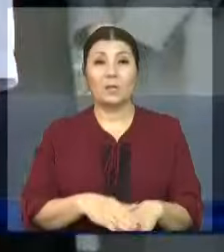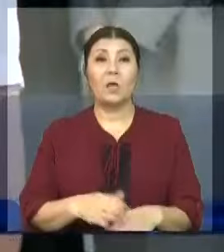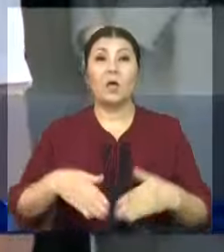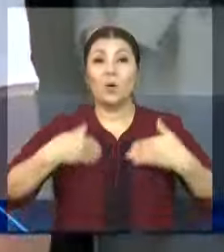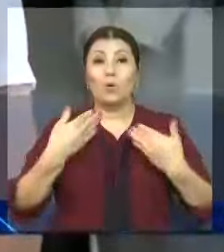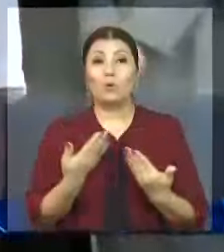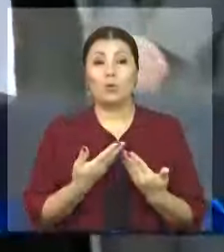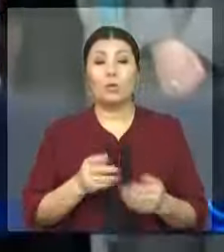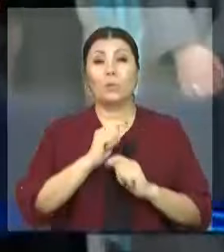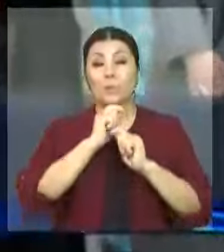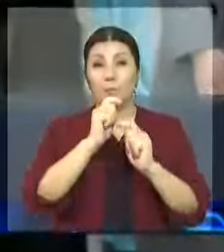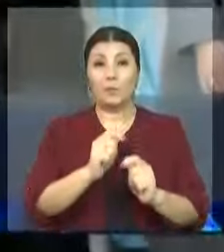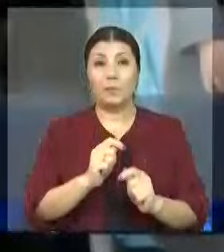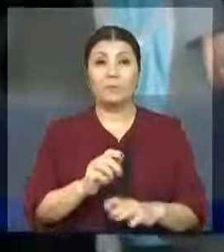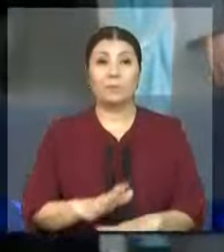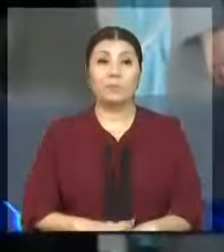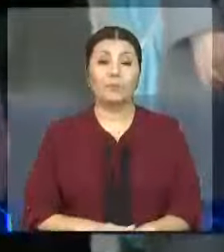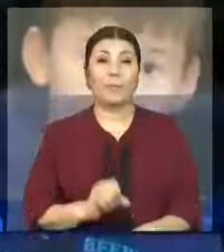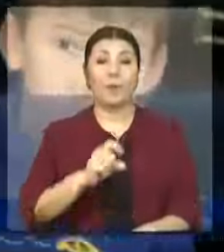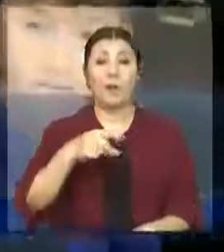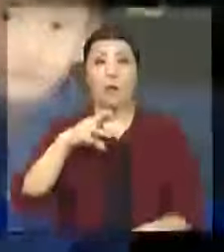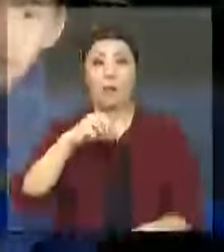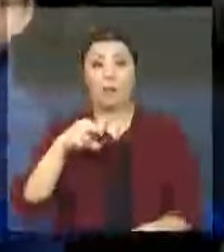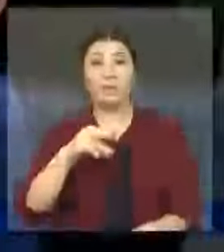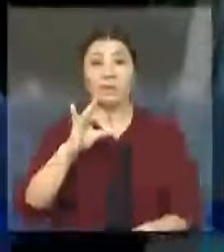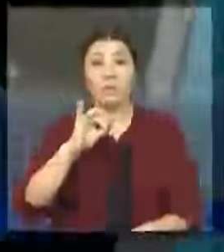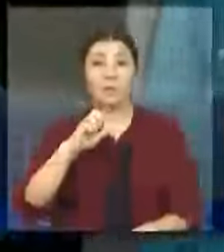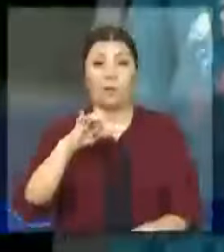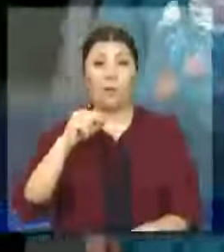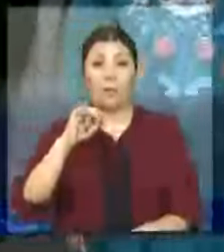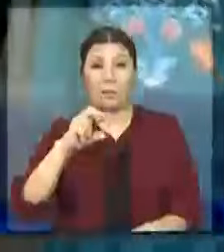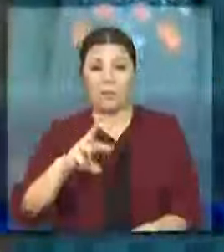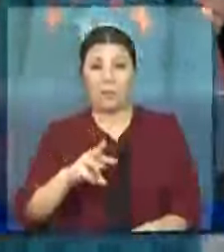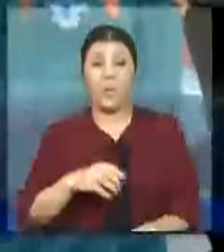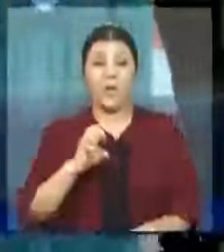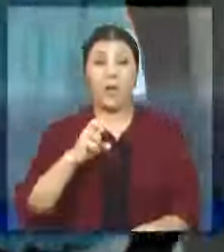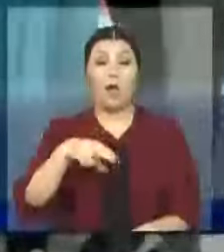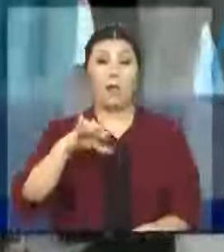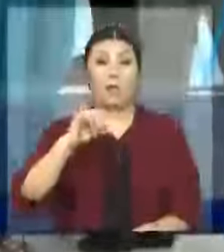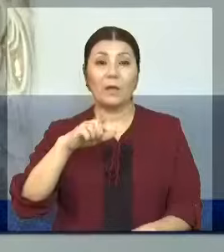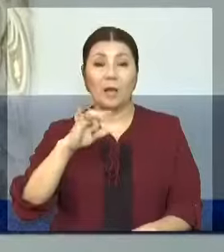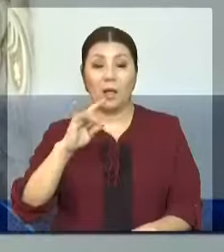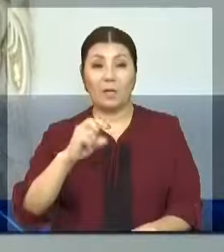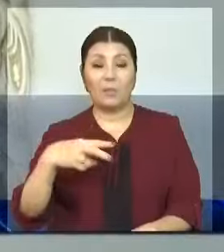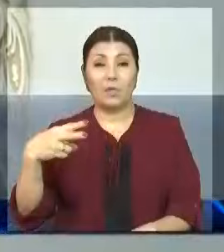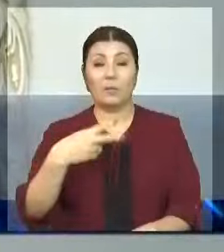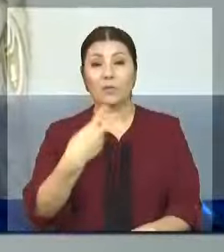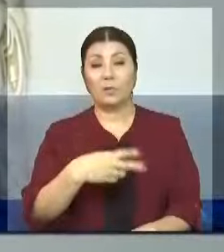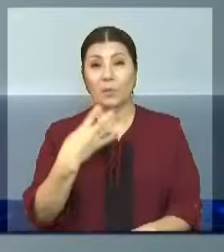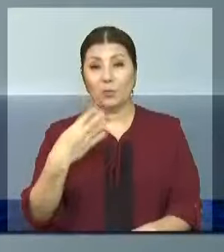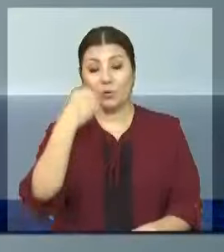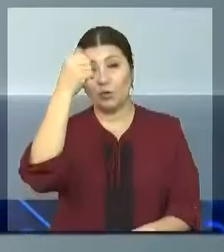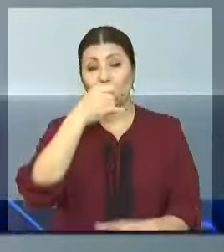құттықтап естелік сыйлықтар тарту етті. Ахмат, Ибрахим, Әбдікәрім 2024 жылы облыста өмірге келген үшінші